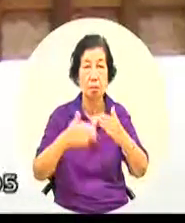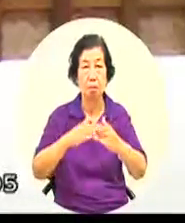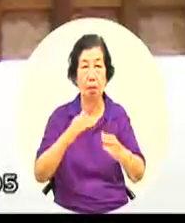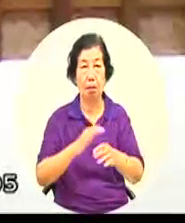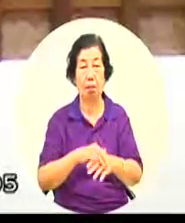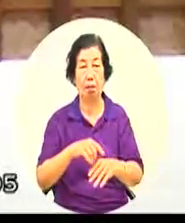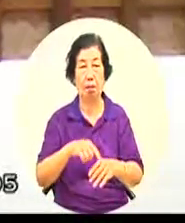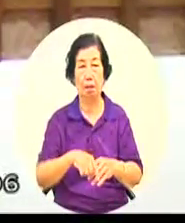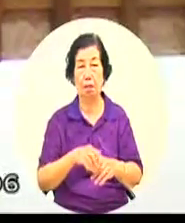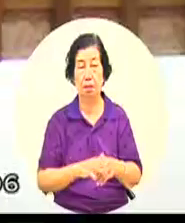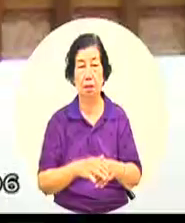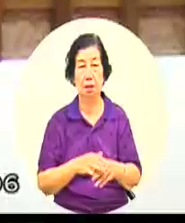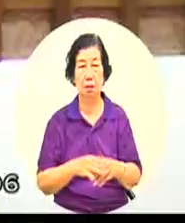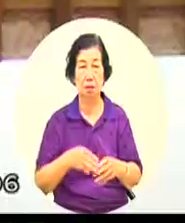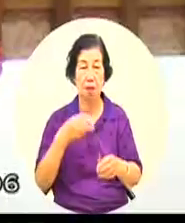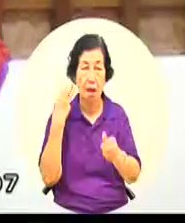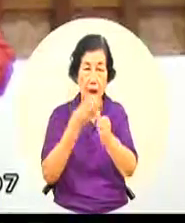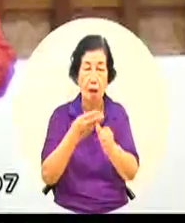幼苗。